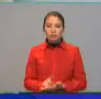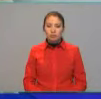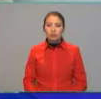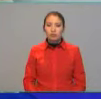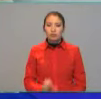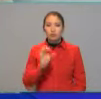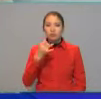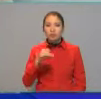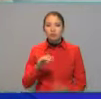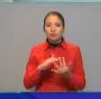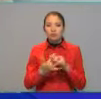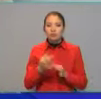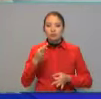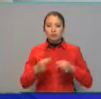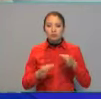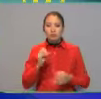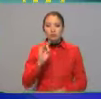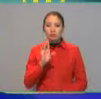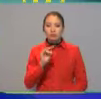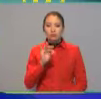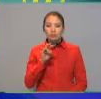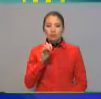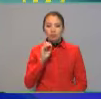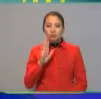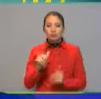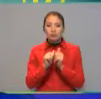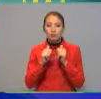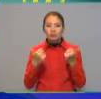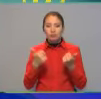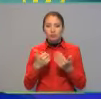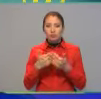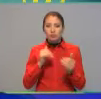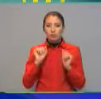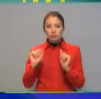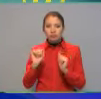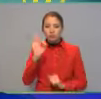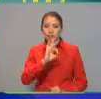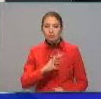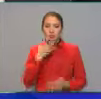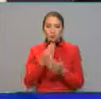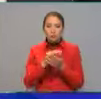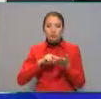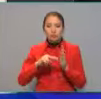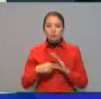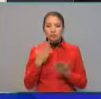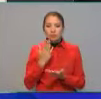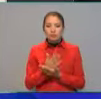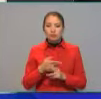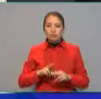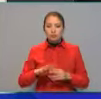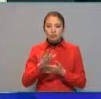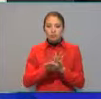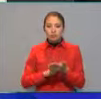Абай аудандық сотының судьясы Еркен Отарбаев ажырасудың алдын алу бойынша өзінің жобасы бар екен. Неке бұзу туралы арыз